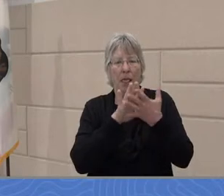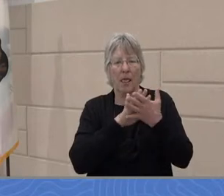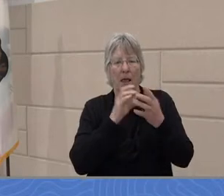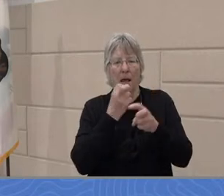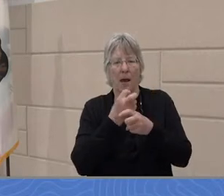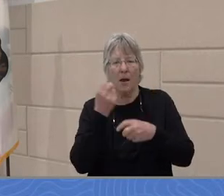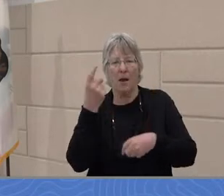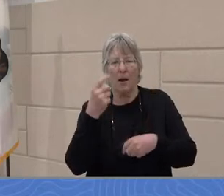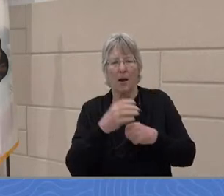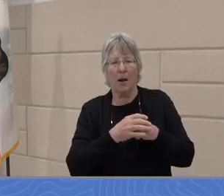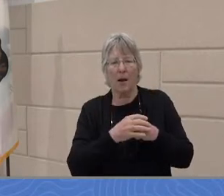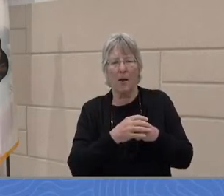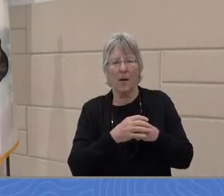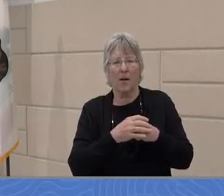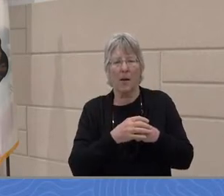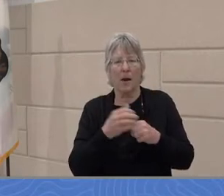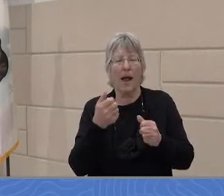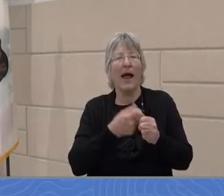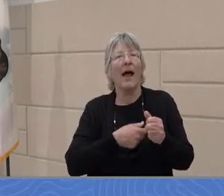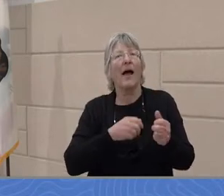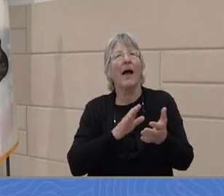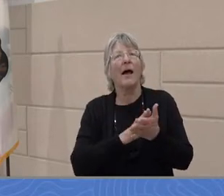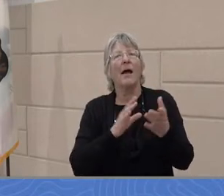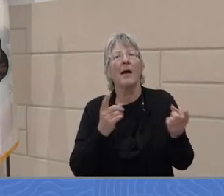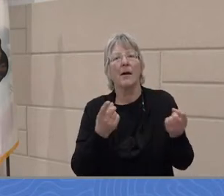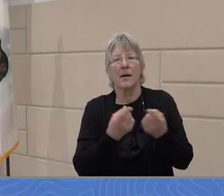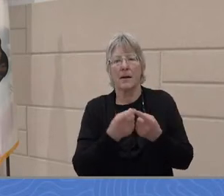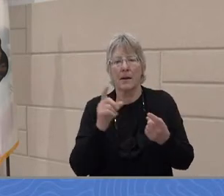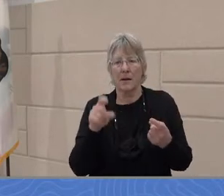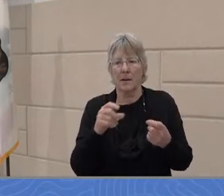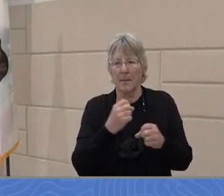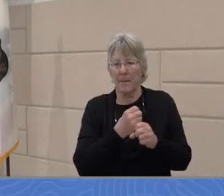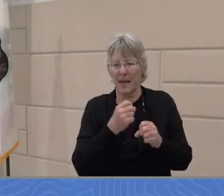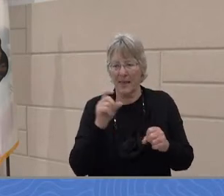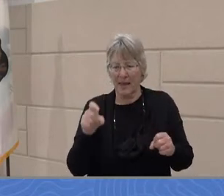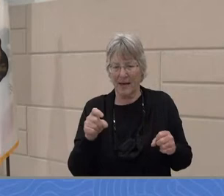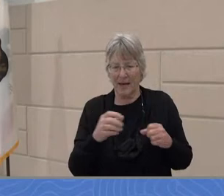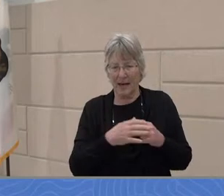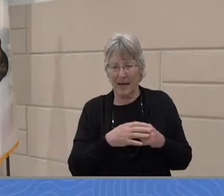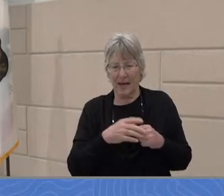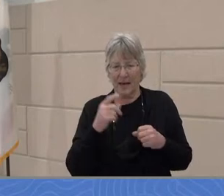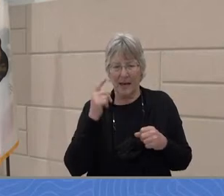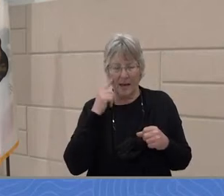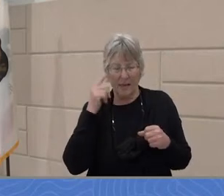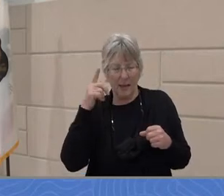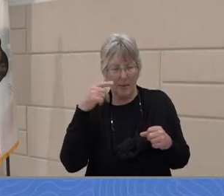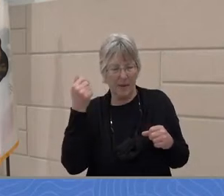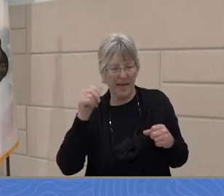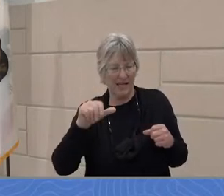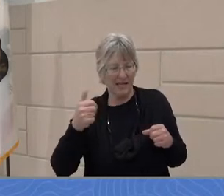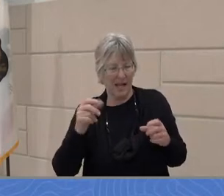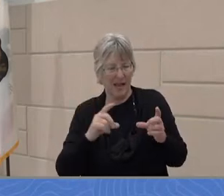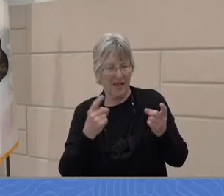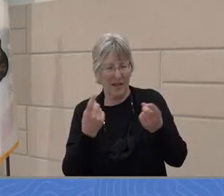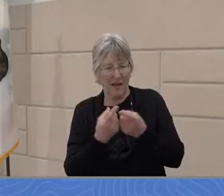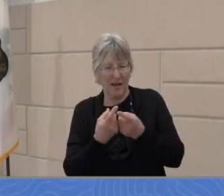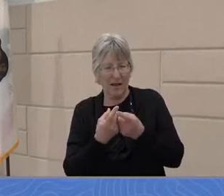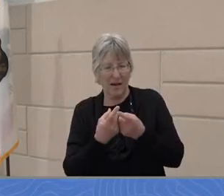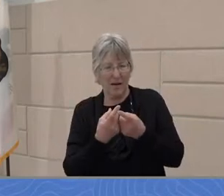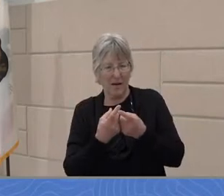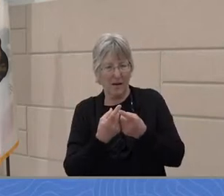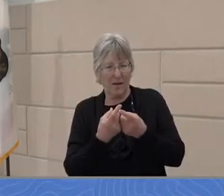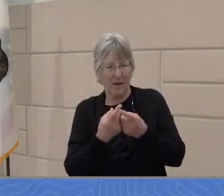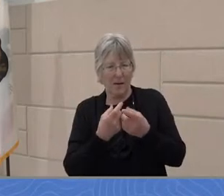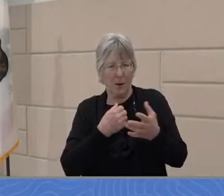เข้มกระทาสลายในมวยในมวยเราเมียนเข้มกระทาเ